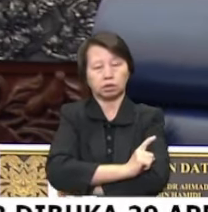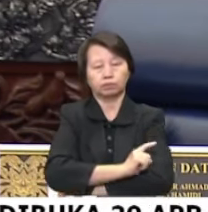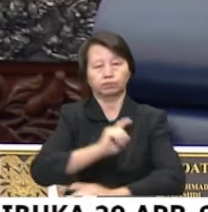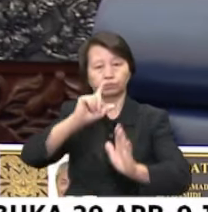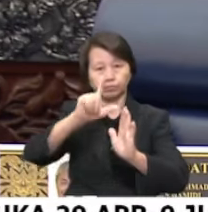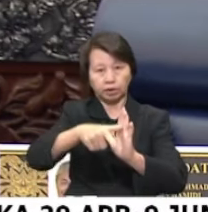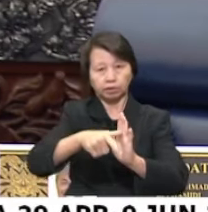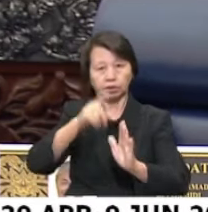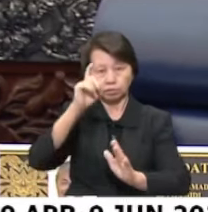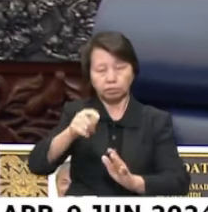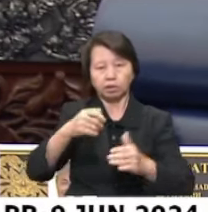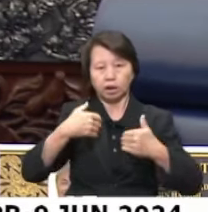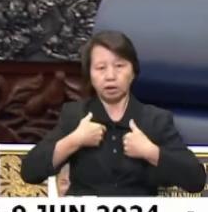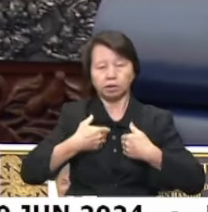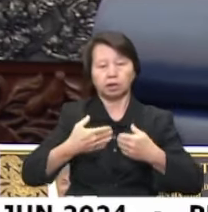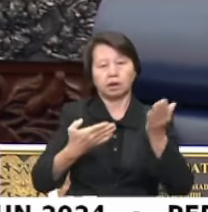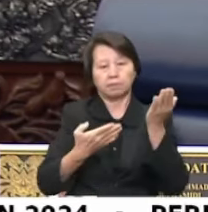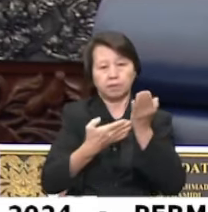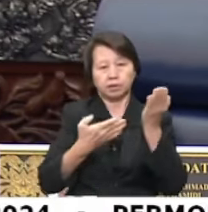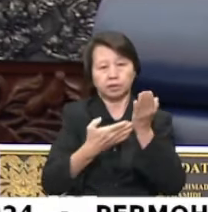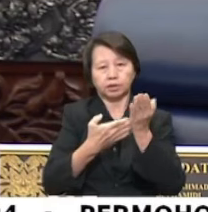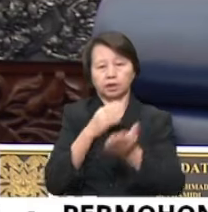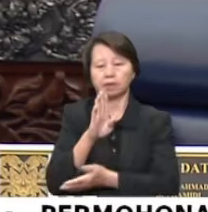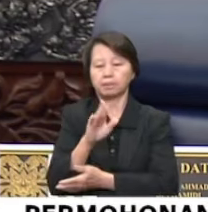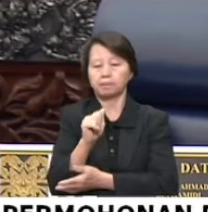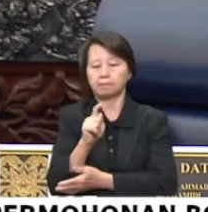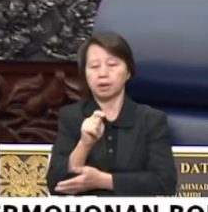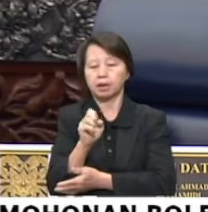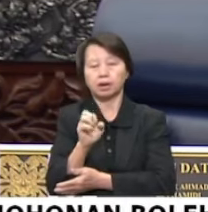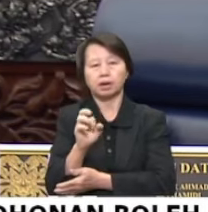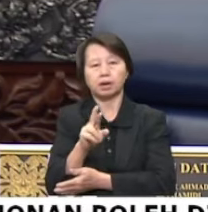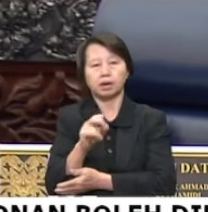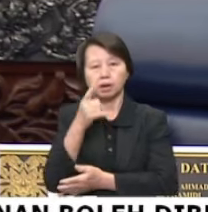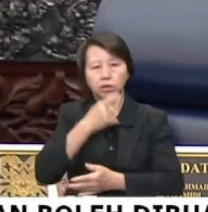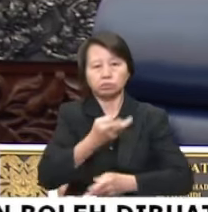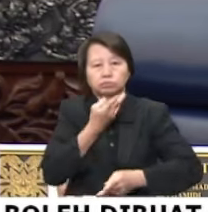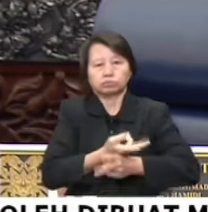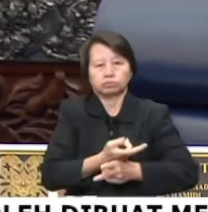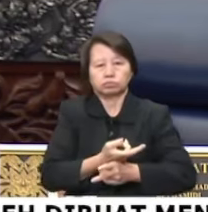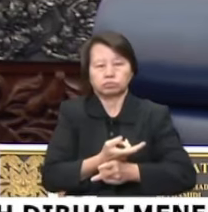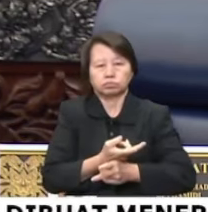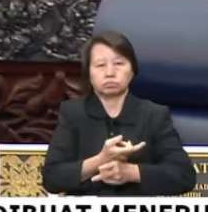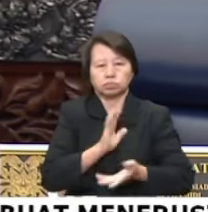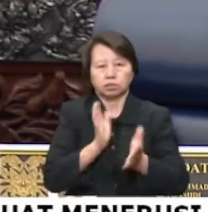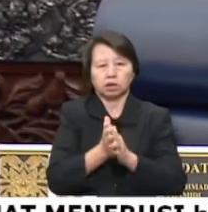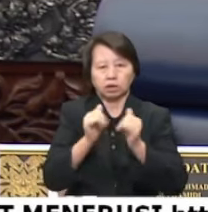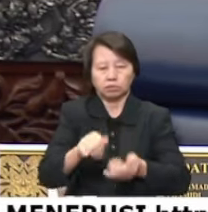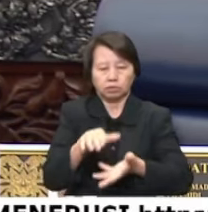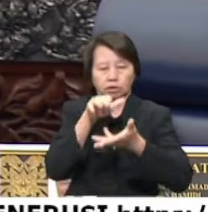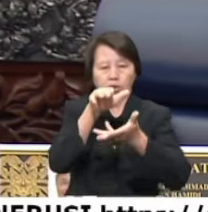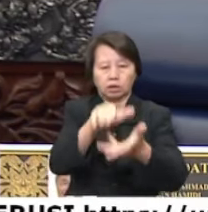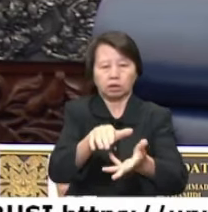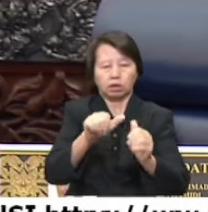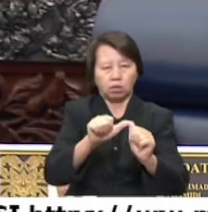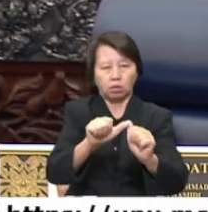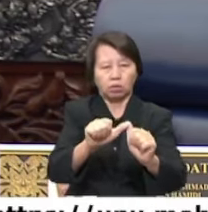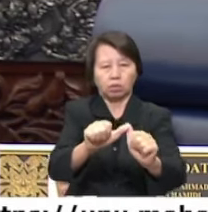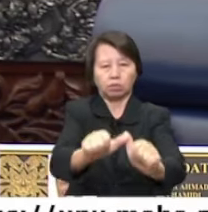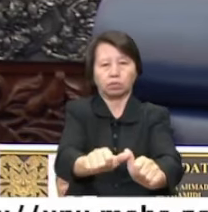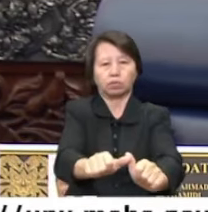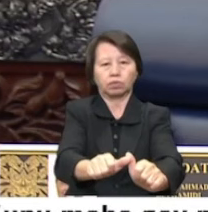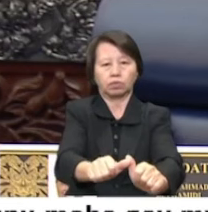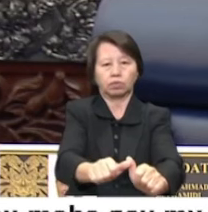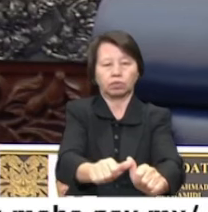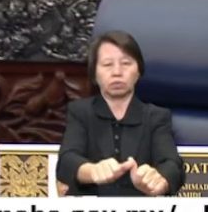kemudian ianya kena ada bateri untuk restore ataupun preserve tenaga supaya ianya boleh dibekalkan secara konsisten